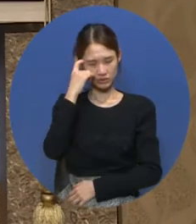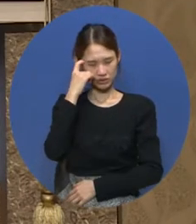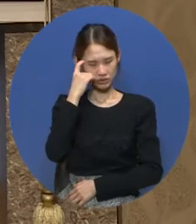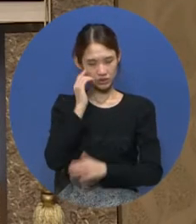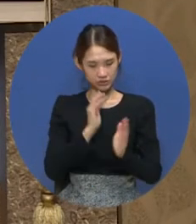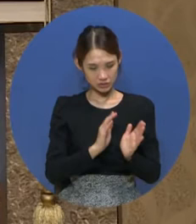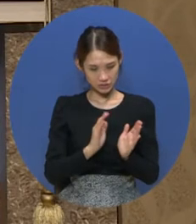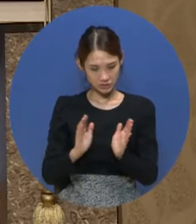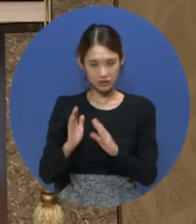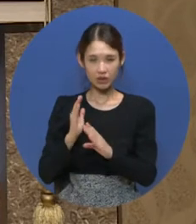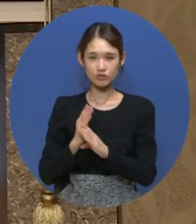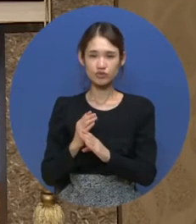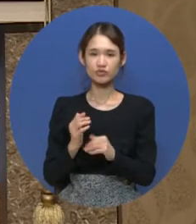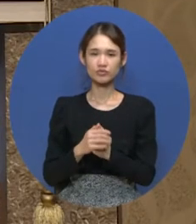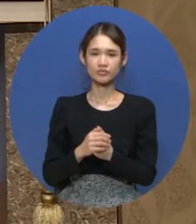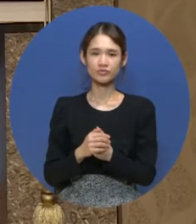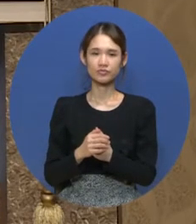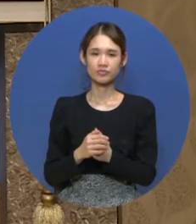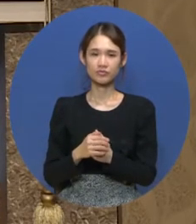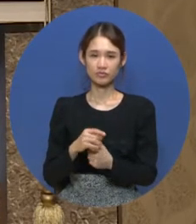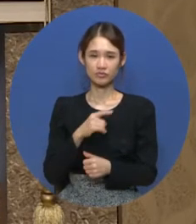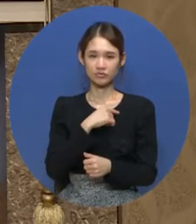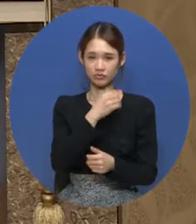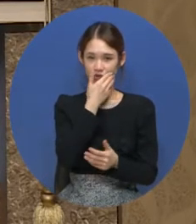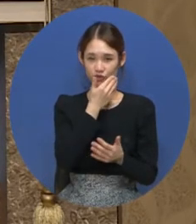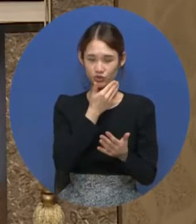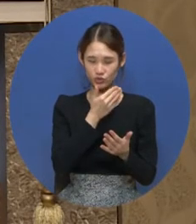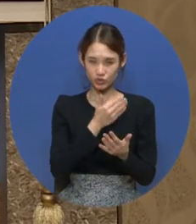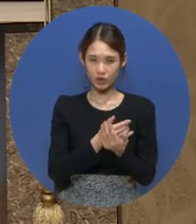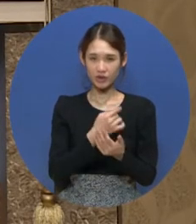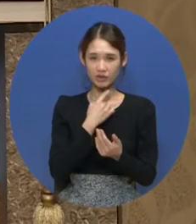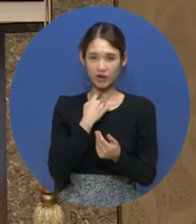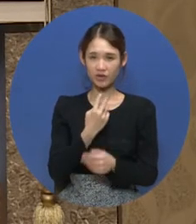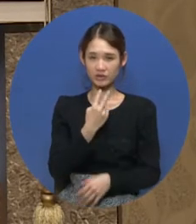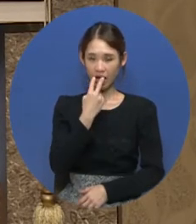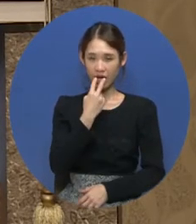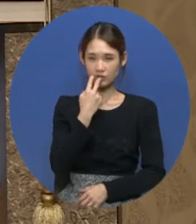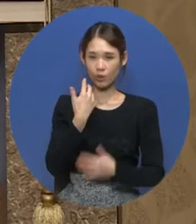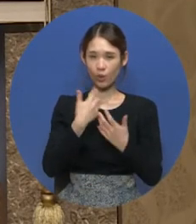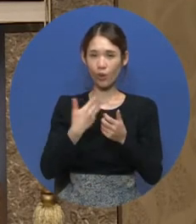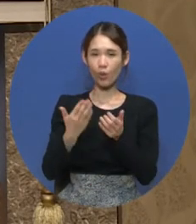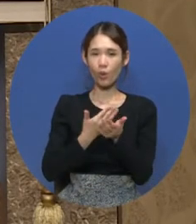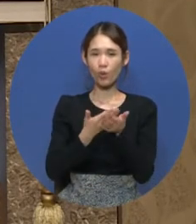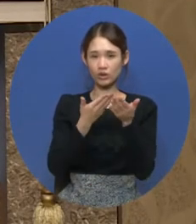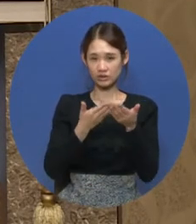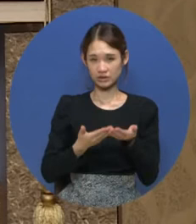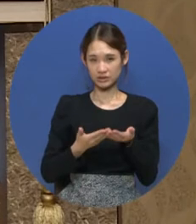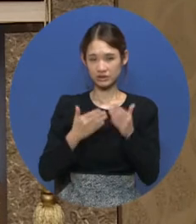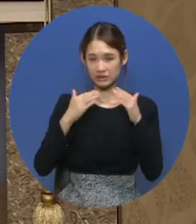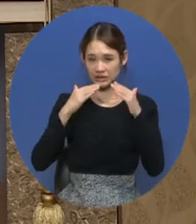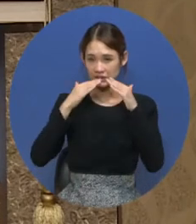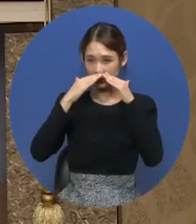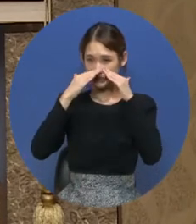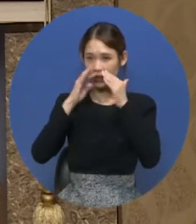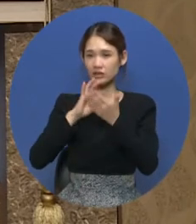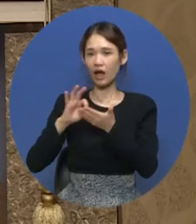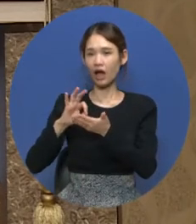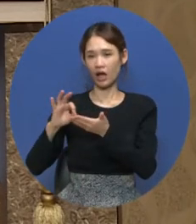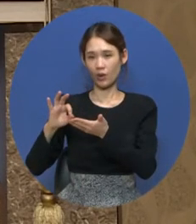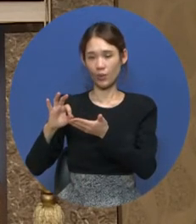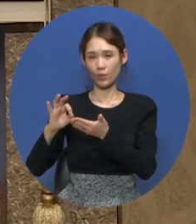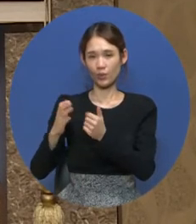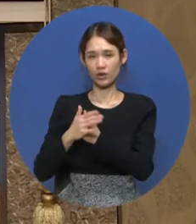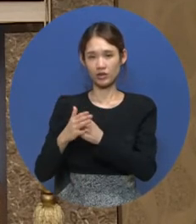왔었습니다 그래서 아 제일 중요했던 산소 공급장치 가 집에서 쓰는 상소 꿈 국장 7월